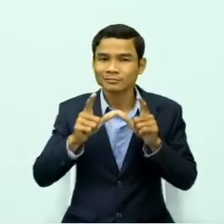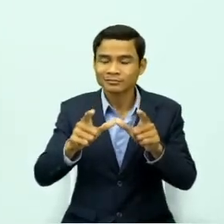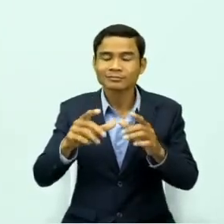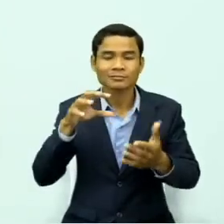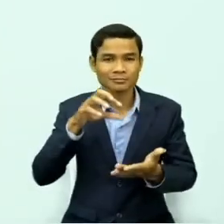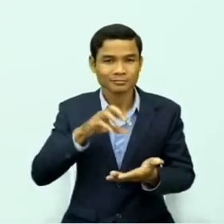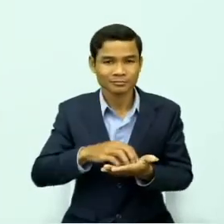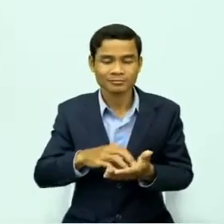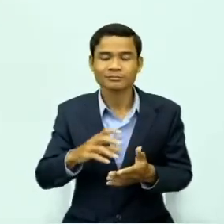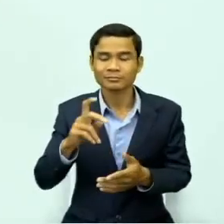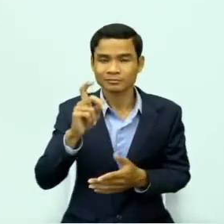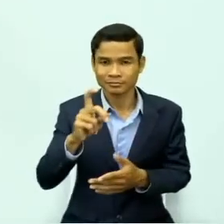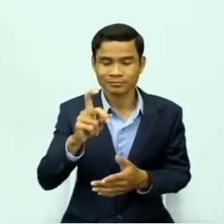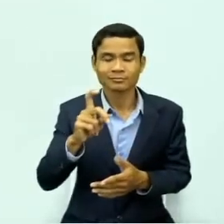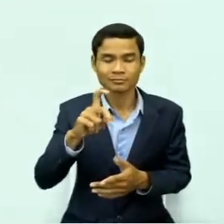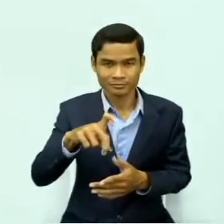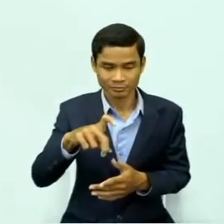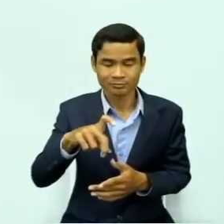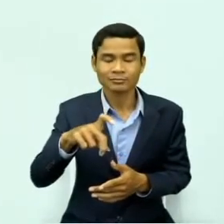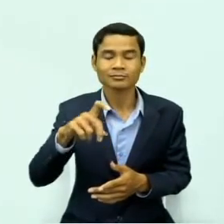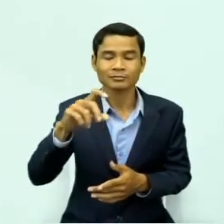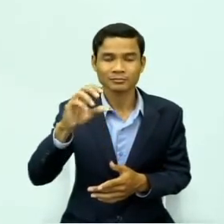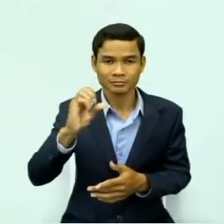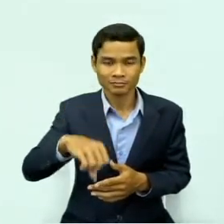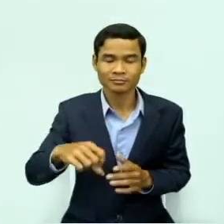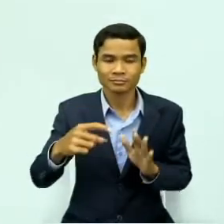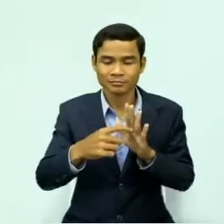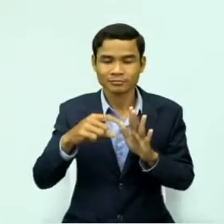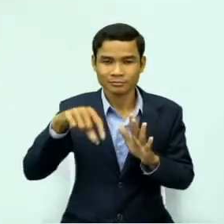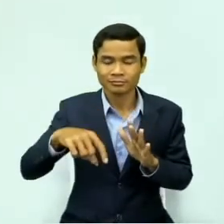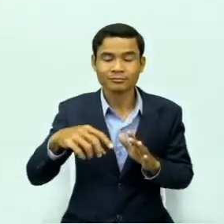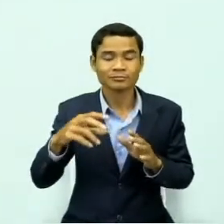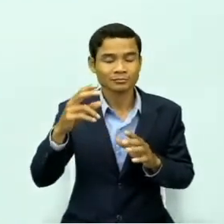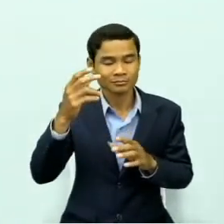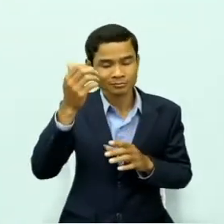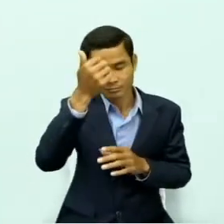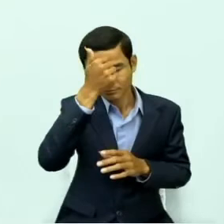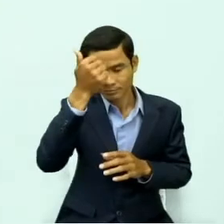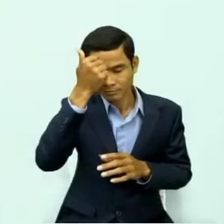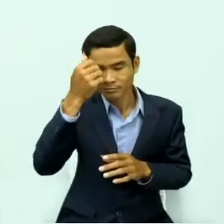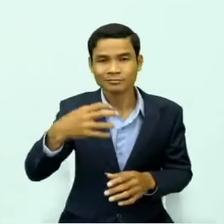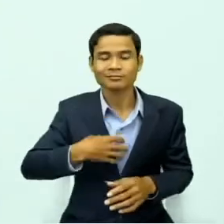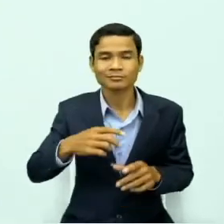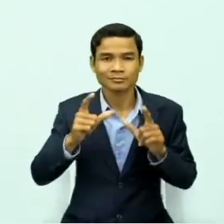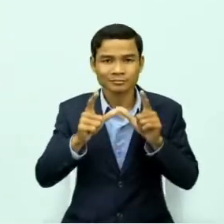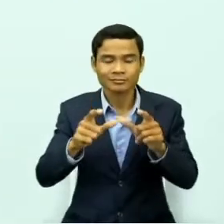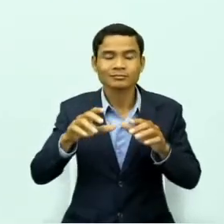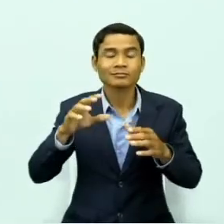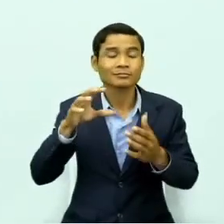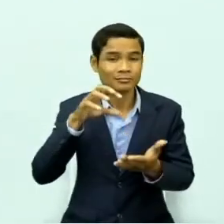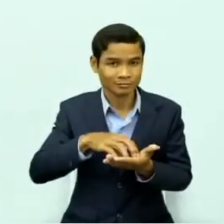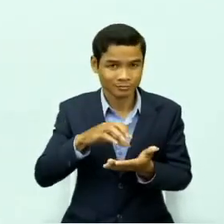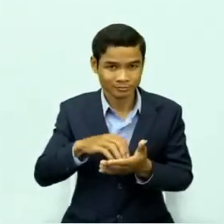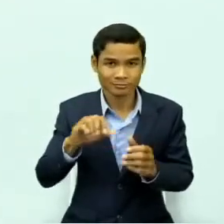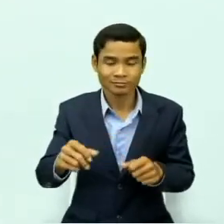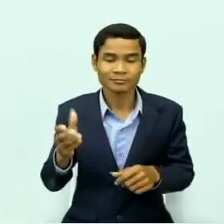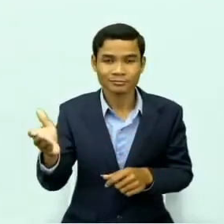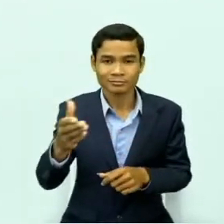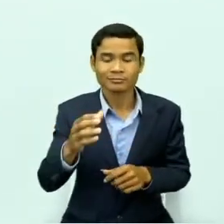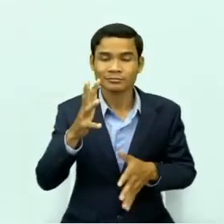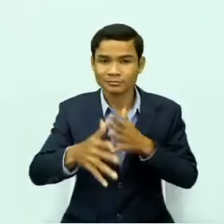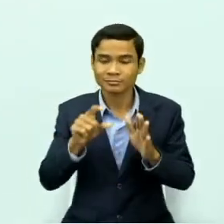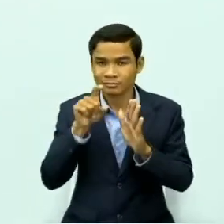phlốc nấc phnọc chăng tư phnom penh chào con cho rùm ăn chùm nông chương chì mùi nè